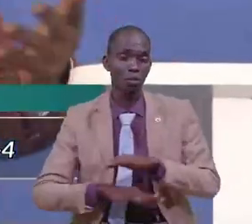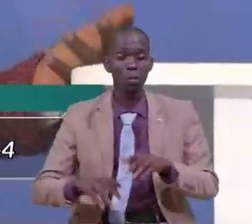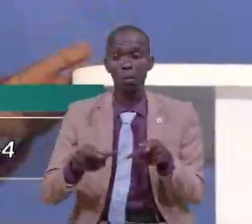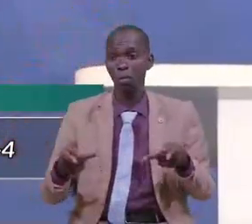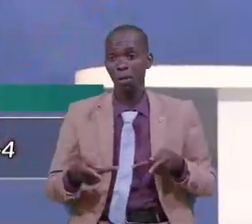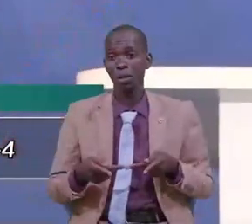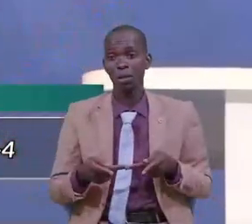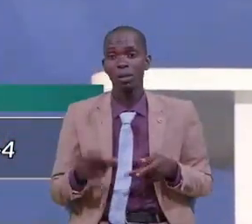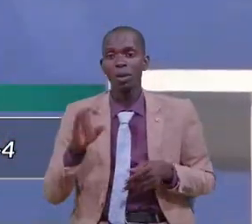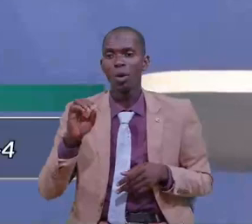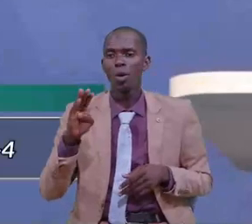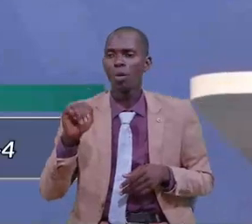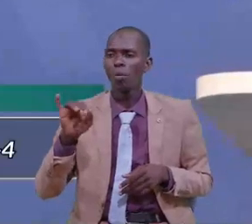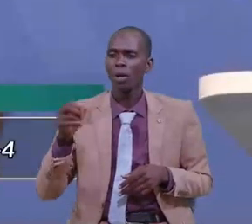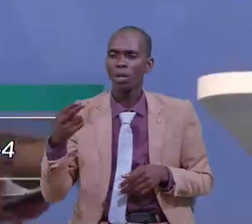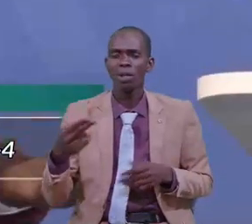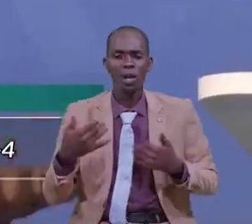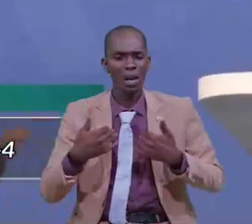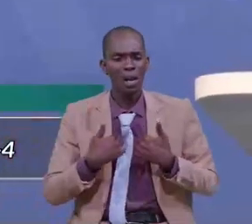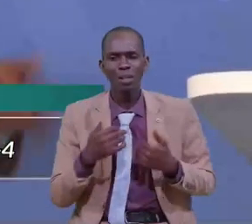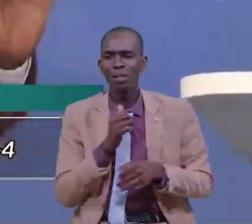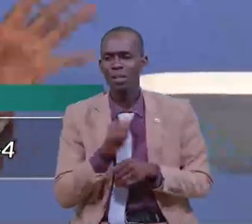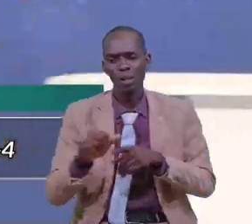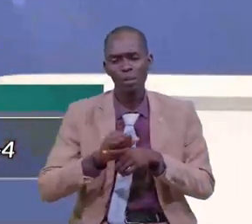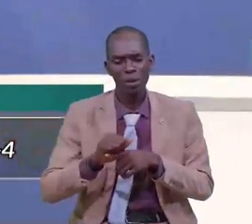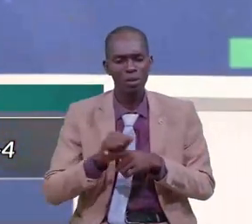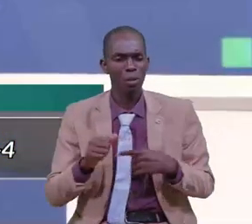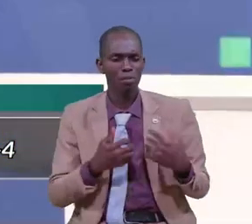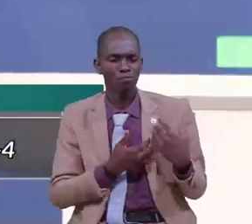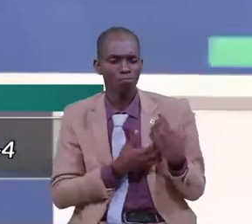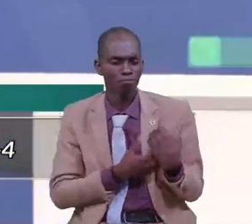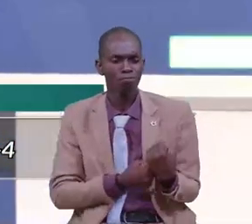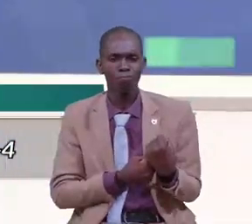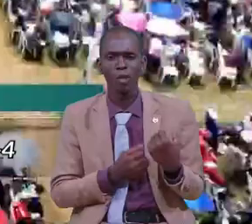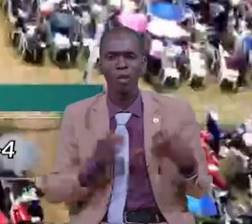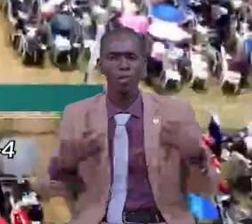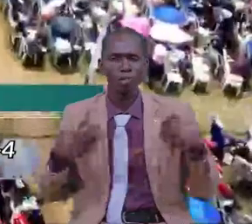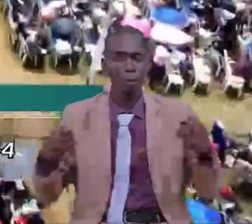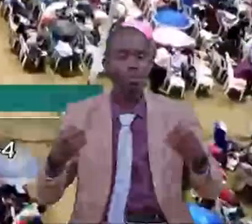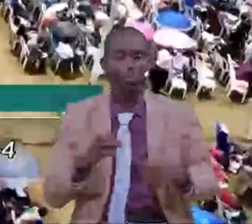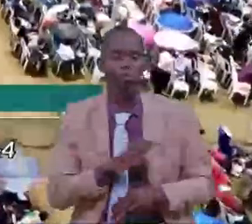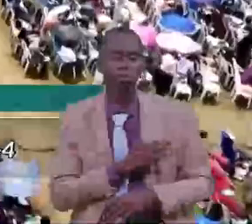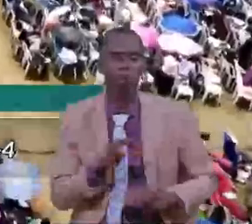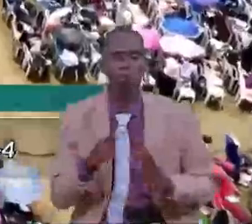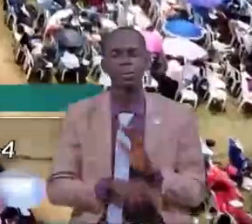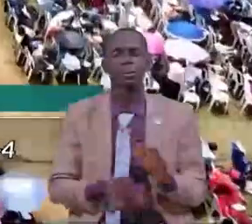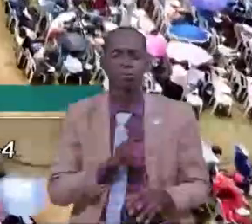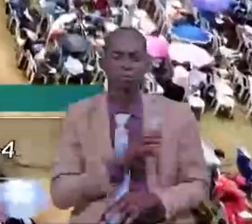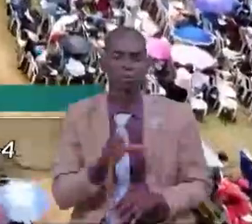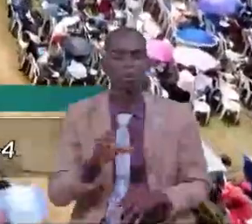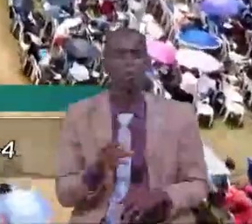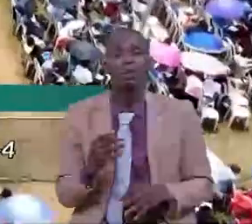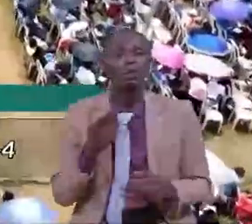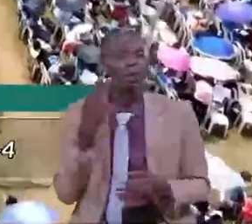Le courage pratique d'Abdias, le champion dans la vie, doit avoir le courage pratique. Quand